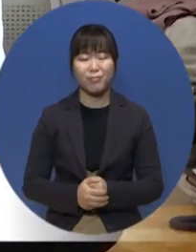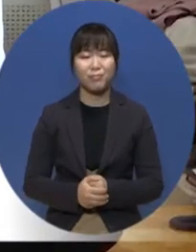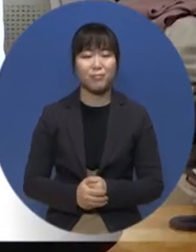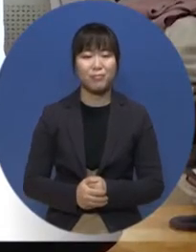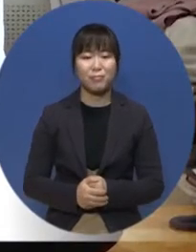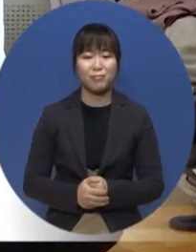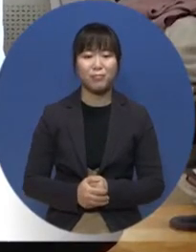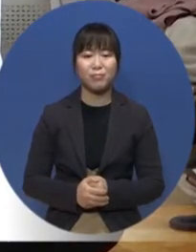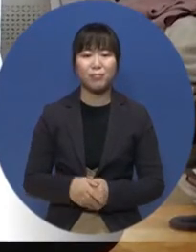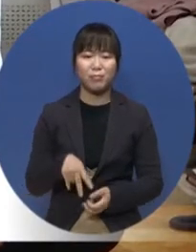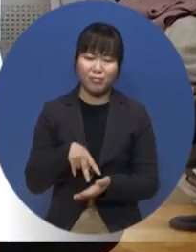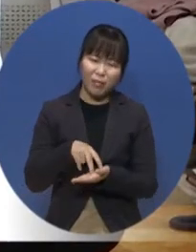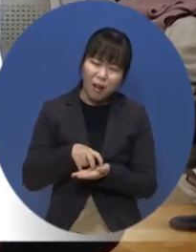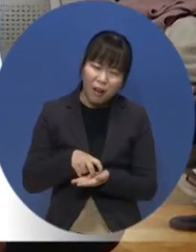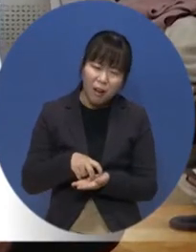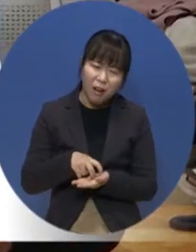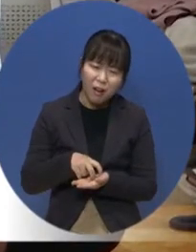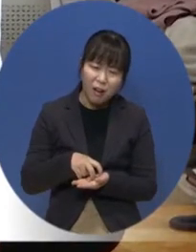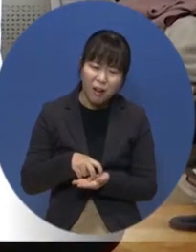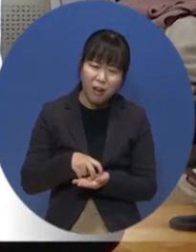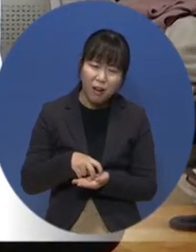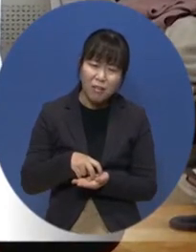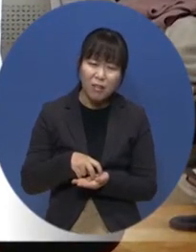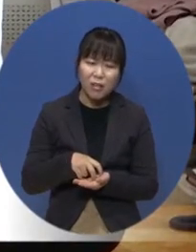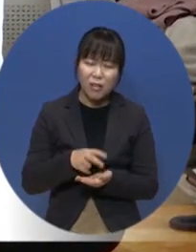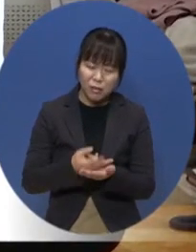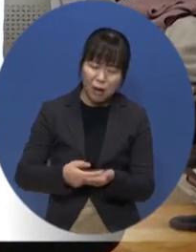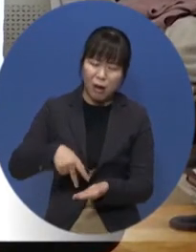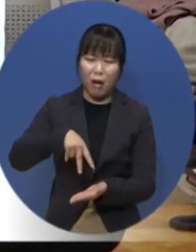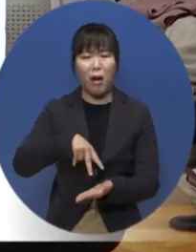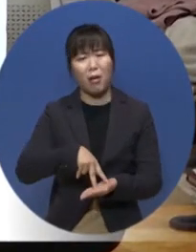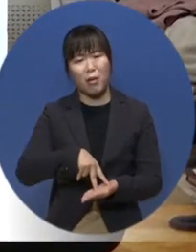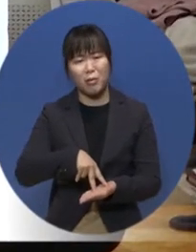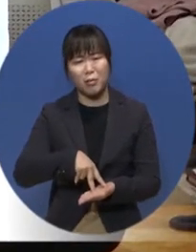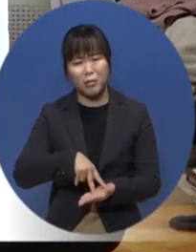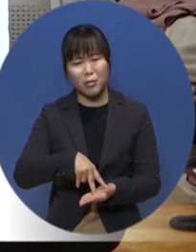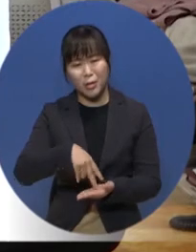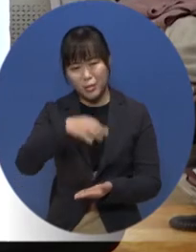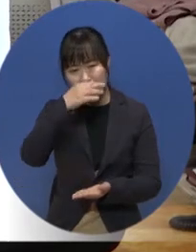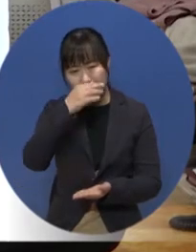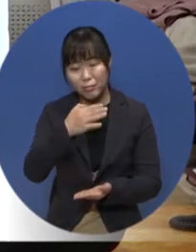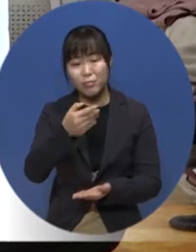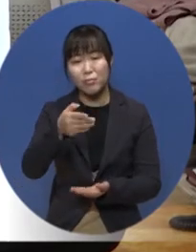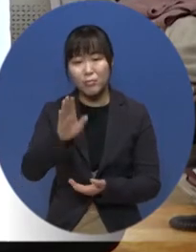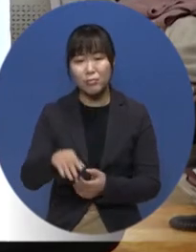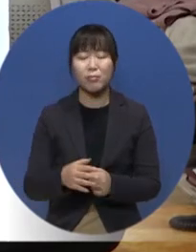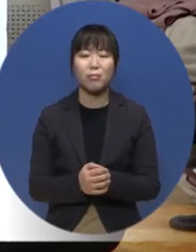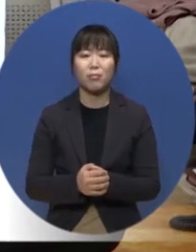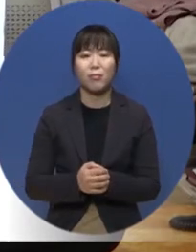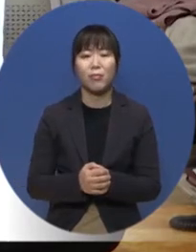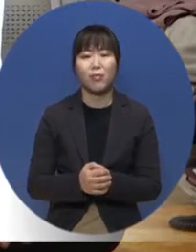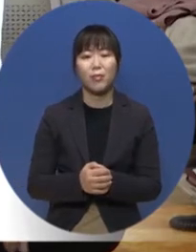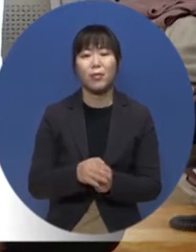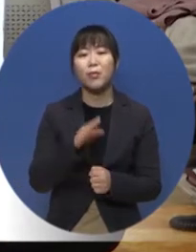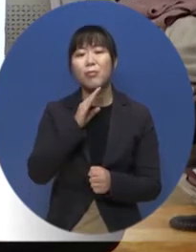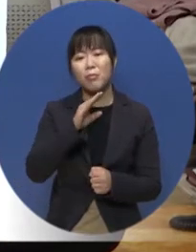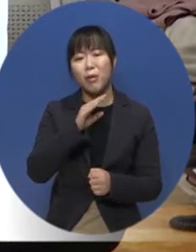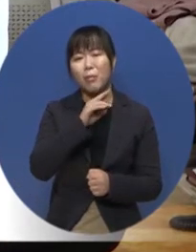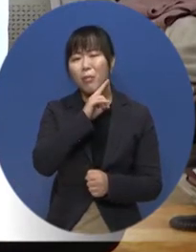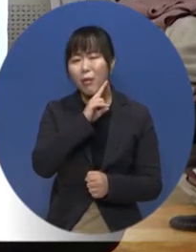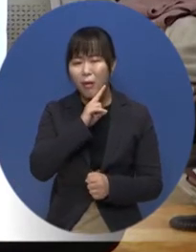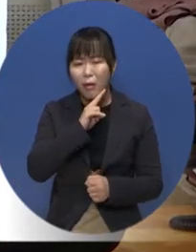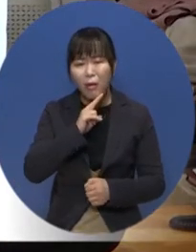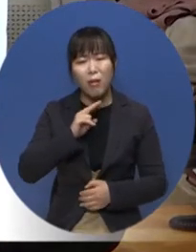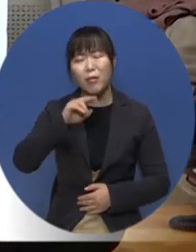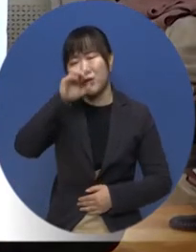안 디아 원래 도안 딜도 뭐뭐 쓸래 좀 아드 주의를 나고 그랬는데 얼 말 교화에 엄마 이렇게